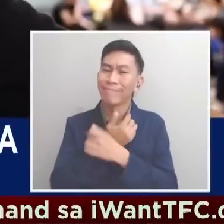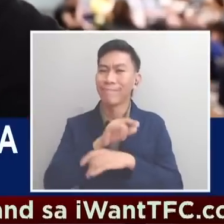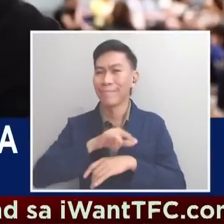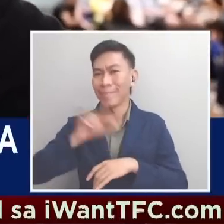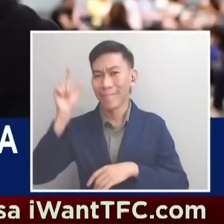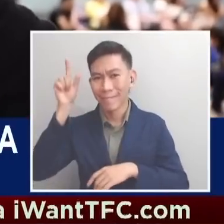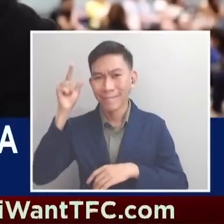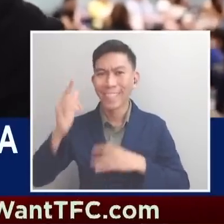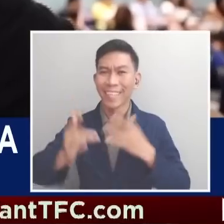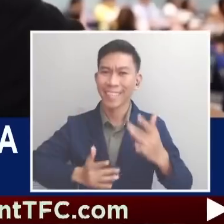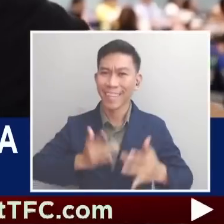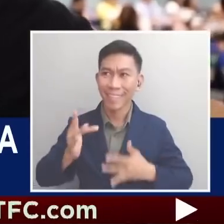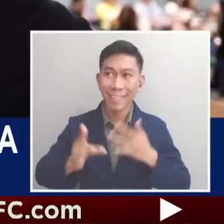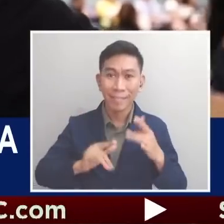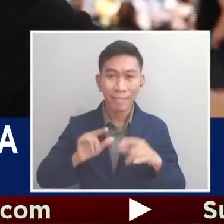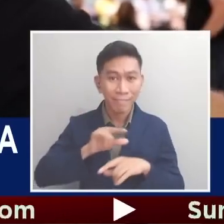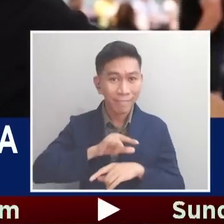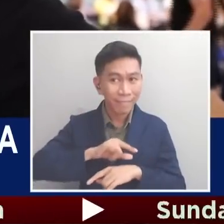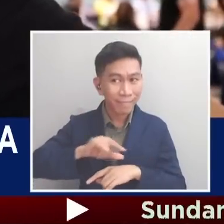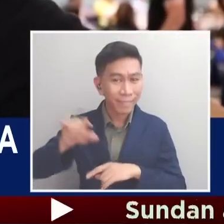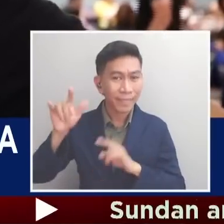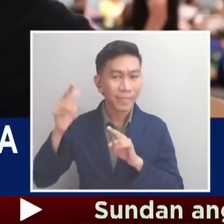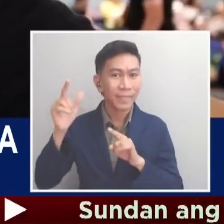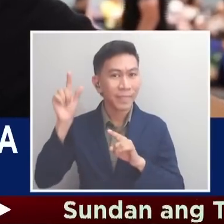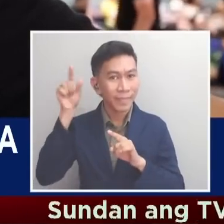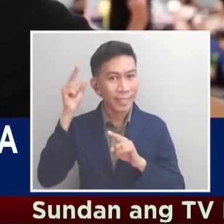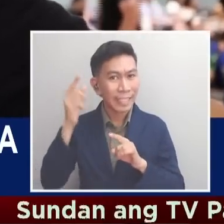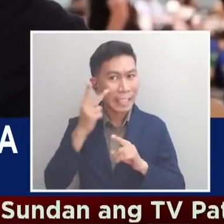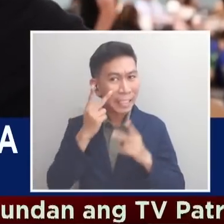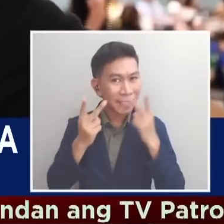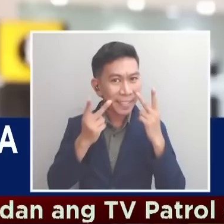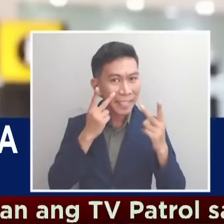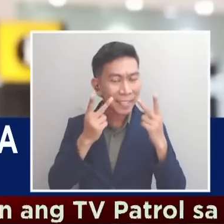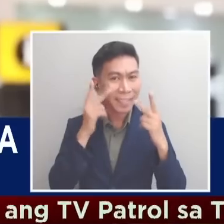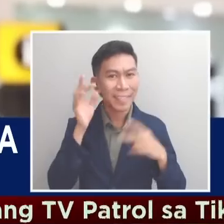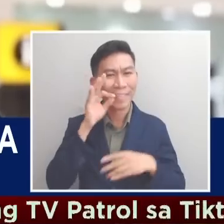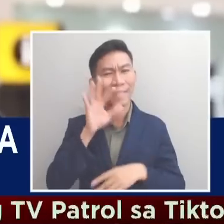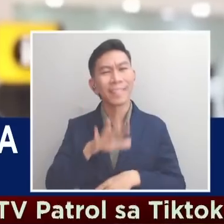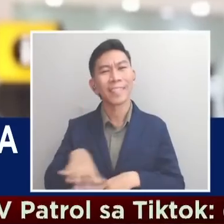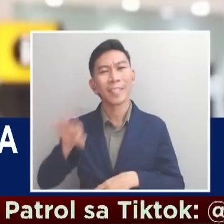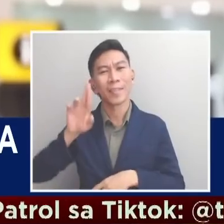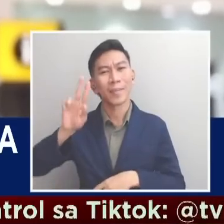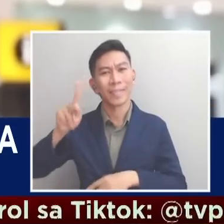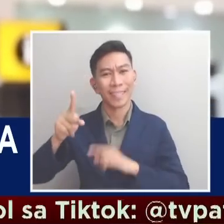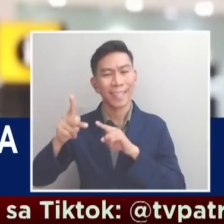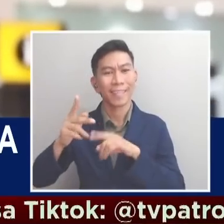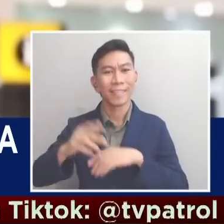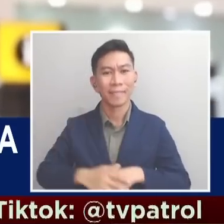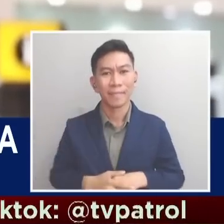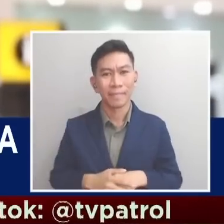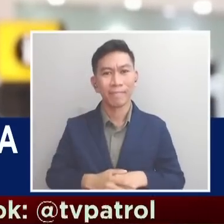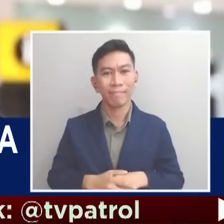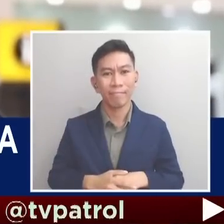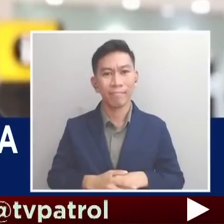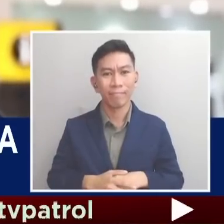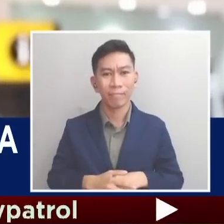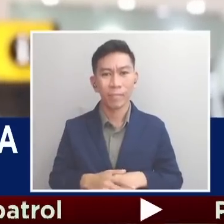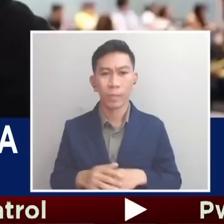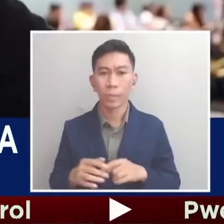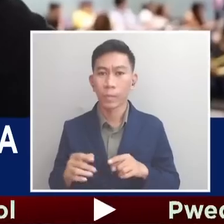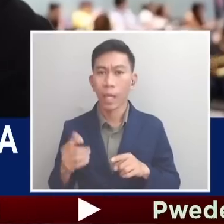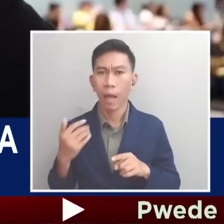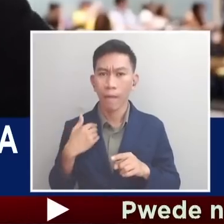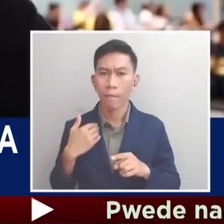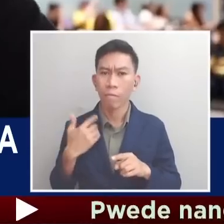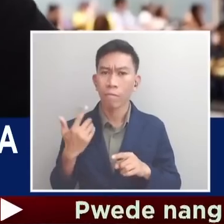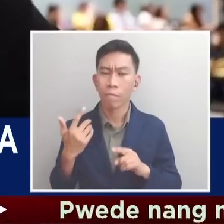And we can't wait to see all our kababayans here in the UK. We were here a few months ago for a different event.